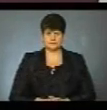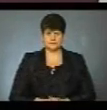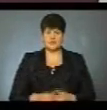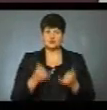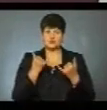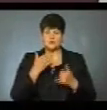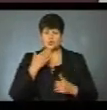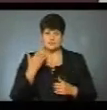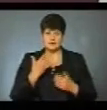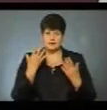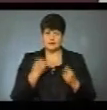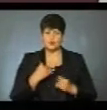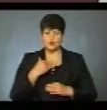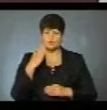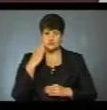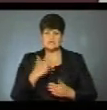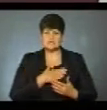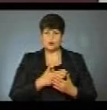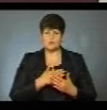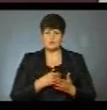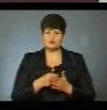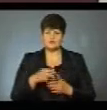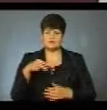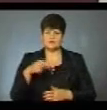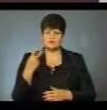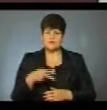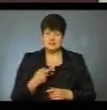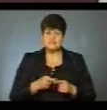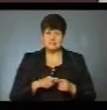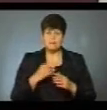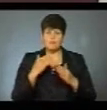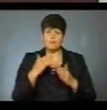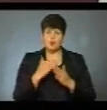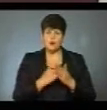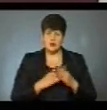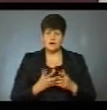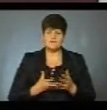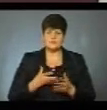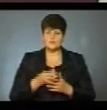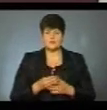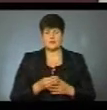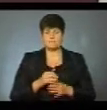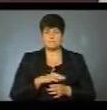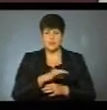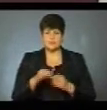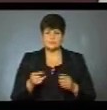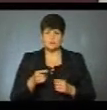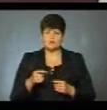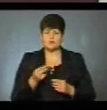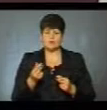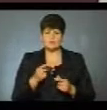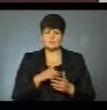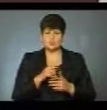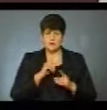Сьогодні останній день голосування за громадський бюджет 2020. Це програма фінансування проєктів тернополян за кошти міськради. Станом